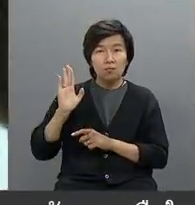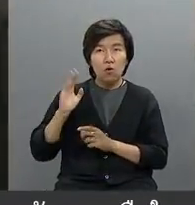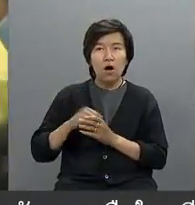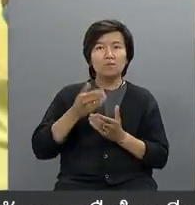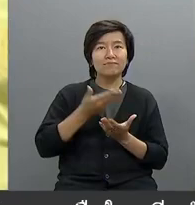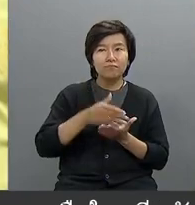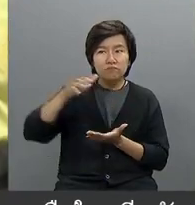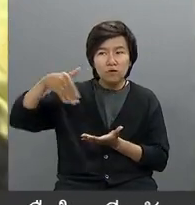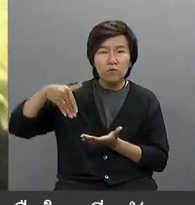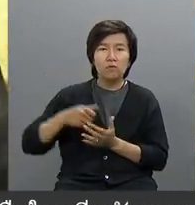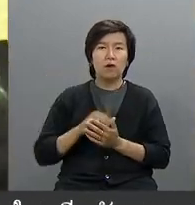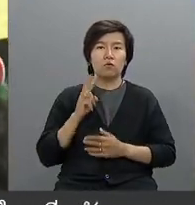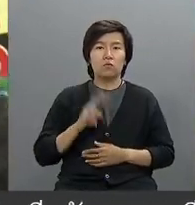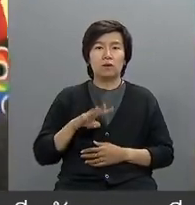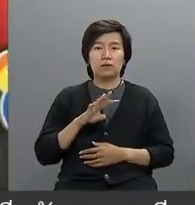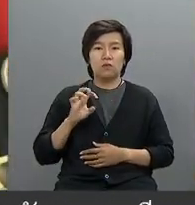ปากเกร็ดจังหวัดนนทบุรีให้เอาผิดกับนายฌอนบูรณะหิรัญในความผิดเกี่ยวกับพรบคอมพิวเตอร์และความผิดตามกฎหมายที่เกี่ยวข้องในเรื่องการเปิดรับบริจาคเงินเพื่อช่วยเหลือเกี่ยวกับไฟป่าในพื้นที่ภาคเหนือว่าพนักงานสอบสวนจะรวบรวมพยานหลักฐานที่เกี่ยวข้องพร้อมประสานเชิญตัวผู้ถูกกล่าวหามาเข้าพบขณะที่นายวิษณุเครืองามรองนายกรัฐมนตรีให้สัมภาษณ์ถึงกรณีที่มีการเรียกร้องให้แก้ไขพระราชบัญญัติควบคุมการเรี่ยไรพุทธศักราช๒๔๘๗พ.ร.บ.